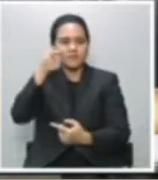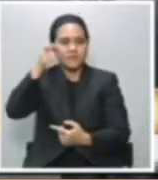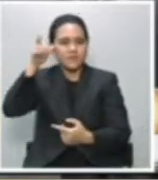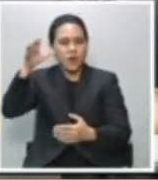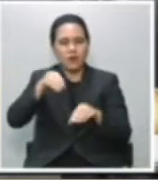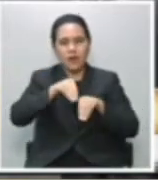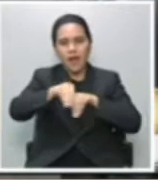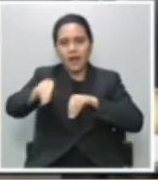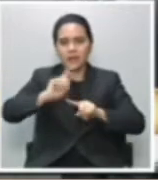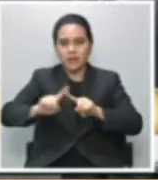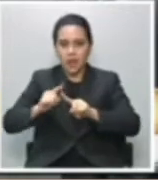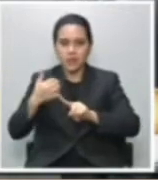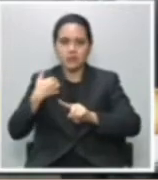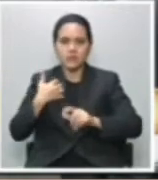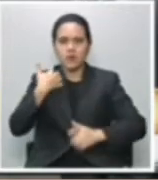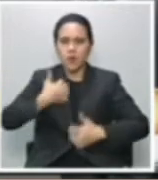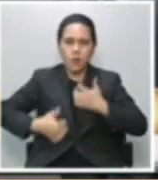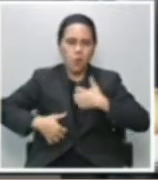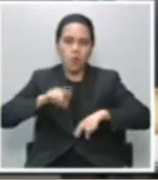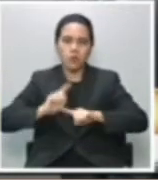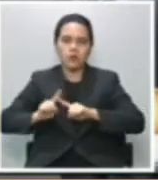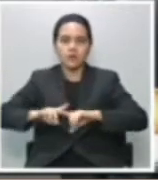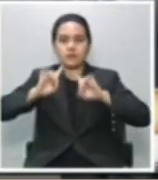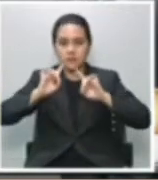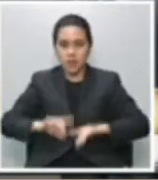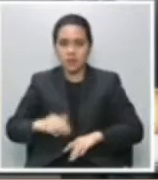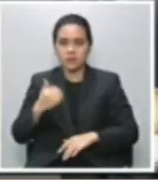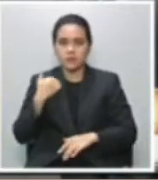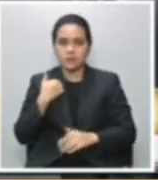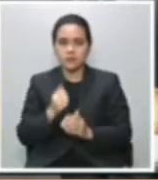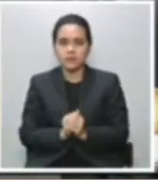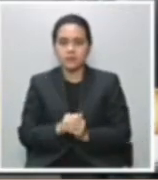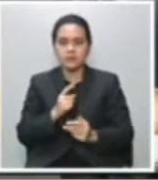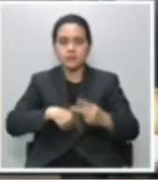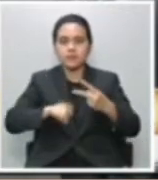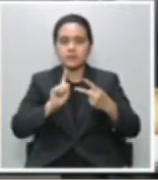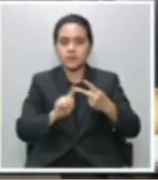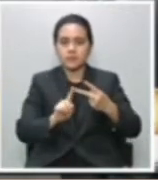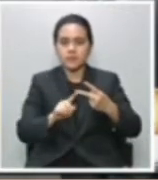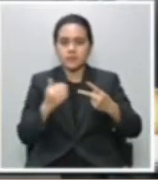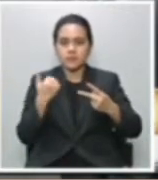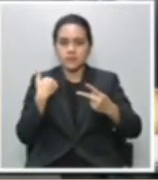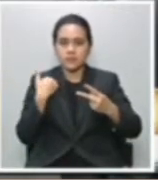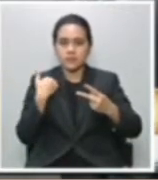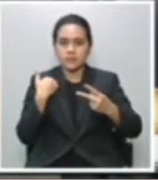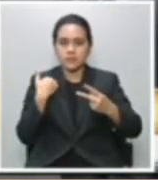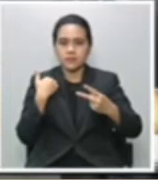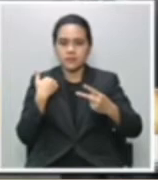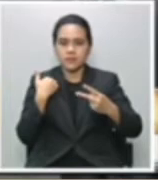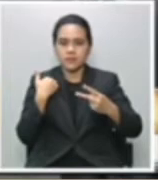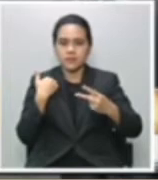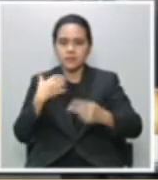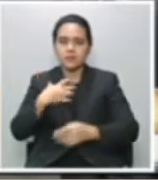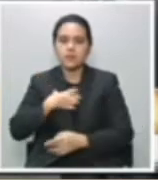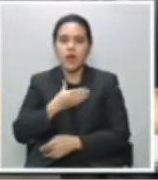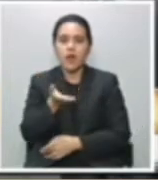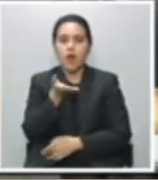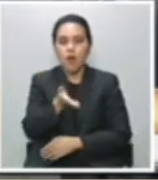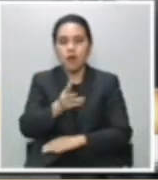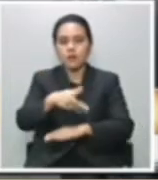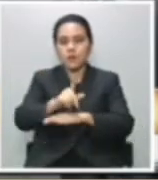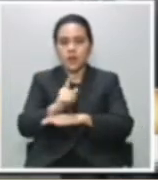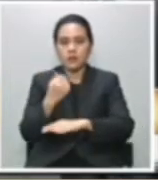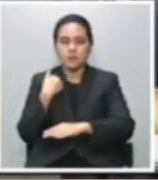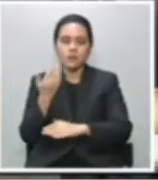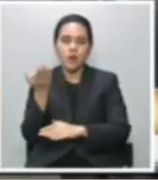ได้รับความเดือดร้อนอย่างแสนสาหัสประการที่2ขออนุญาตท่านประธานเนื่องจากว่าเมื่อวัน